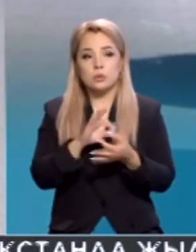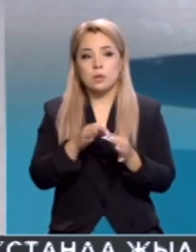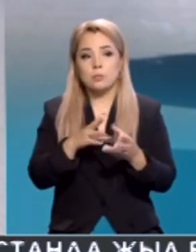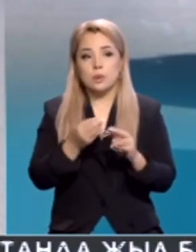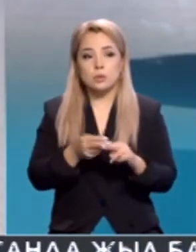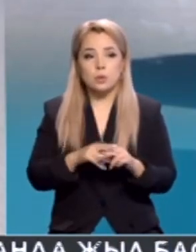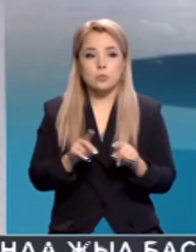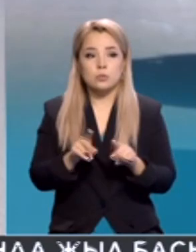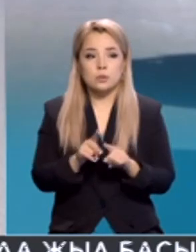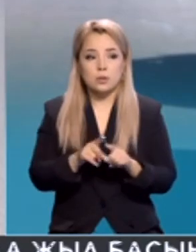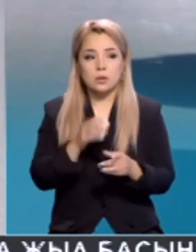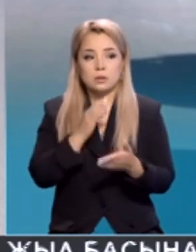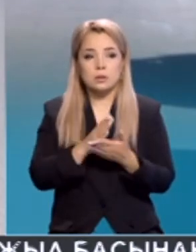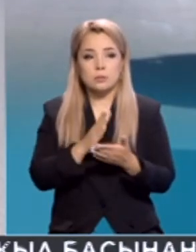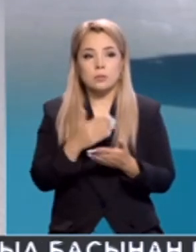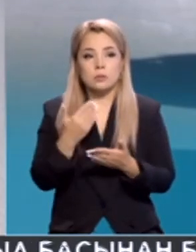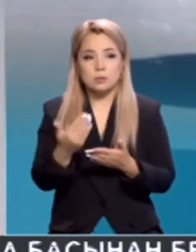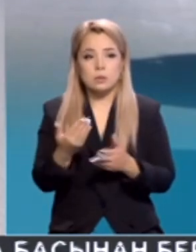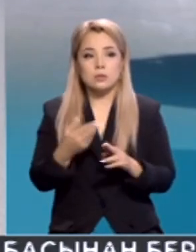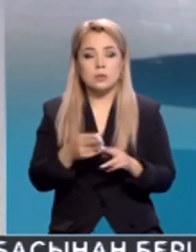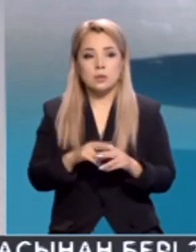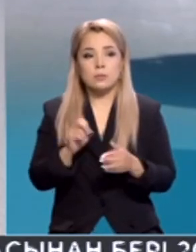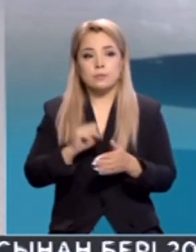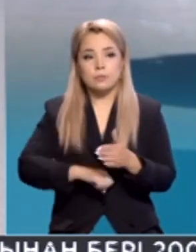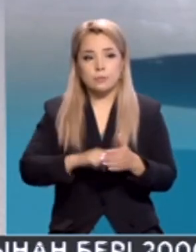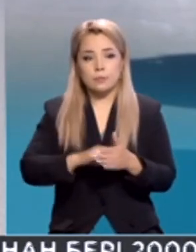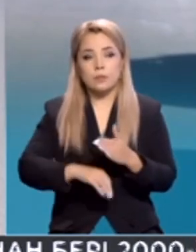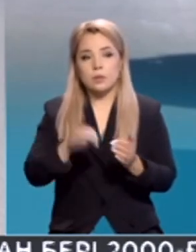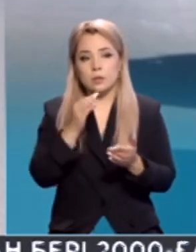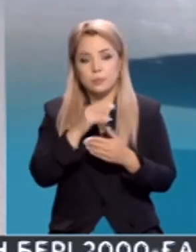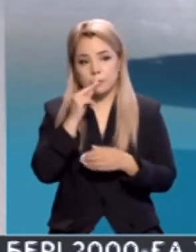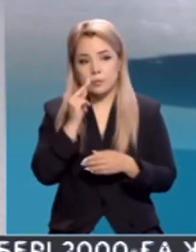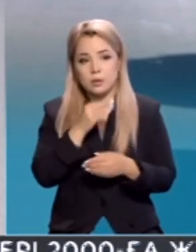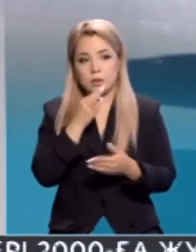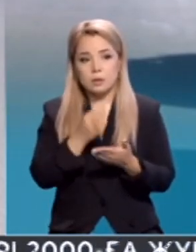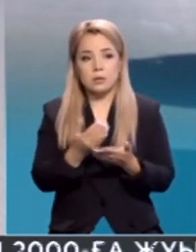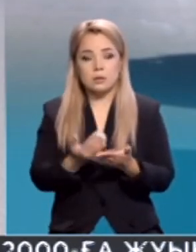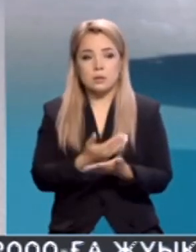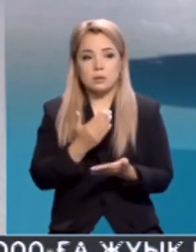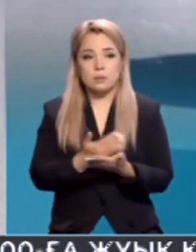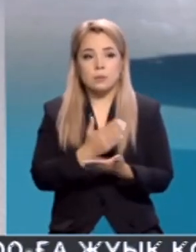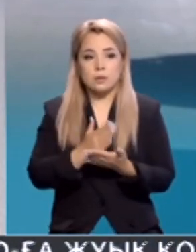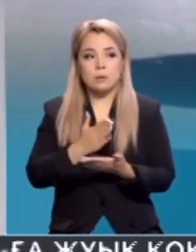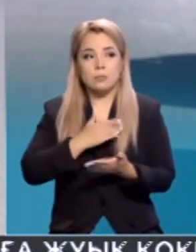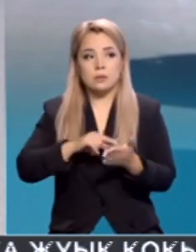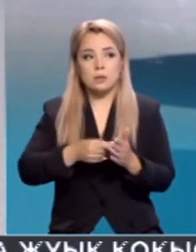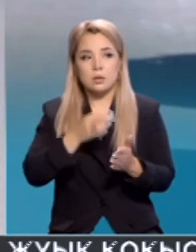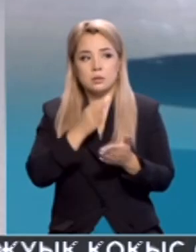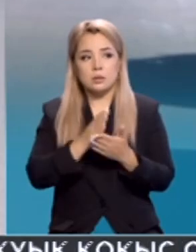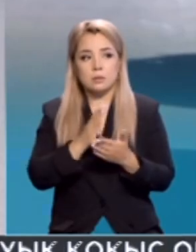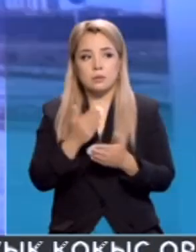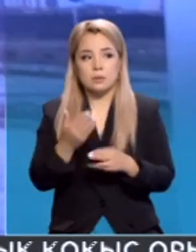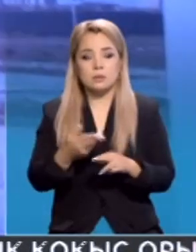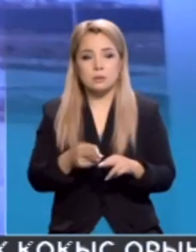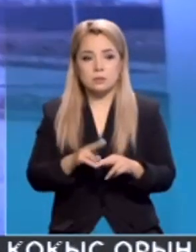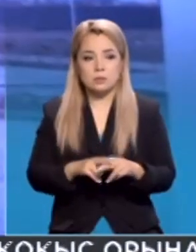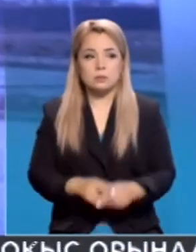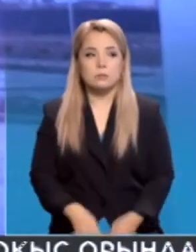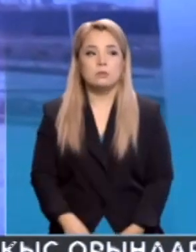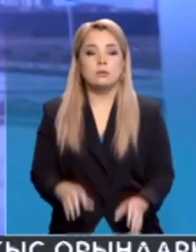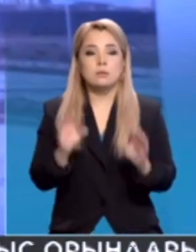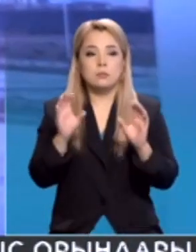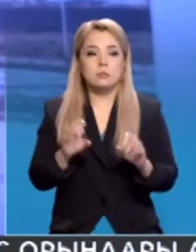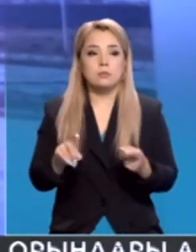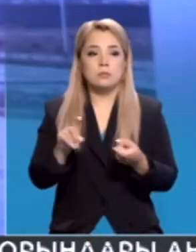ол кісілер оған ешқандай мән бермей жатыр. Себебі бір адамды күдікті табудың мақсаты мені мақсатты қылып отыр ол кісілер. Заң